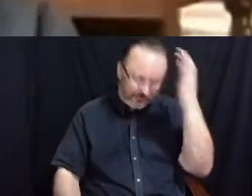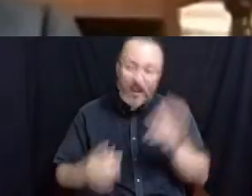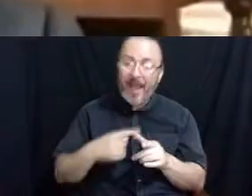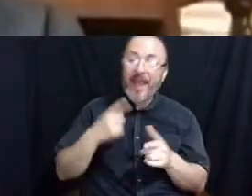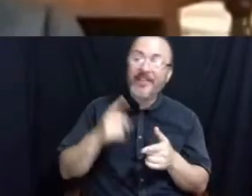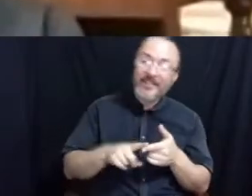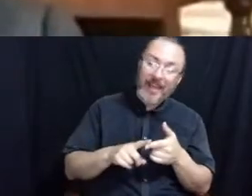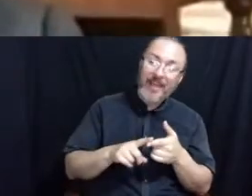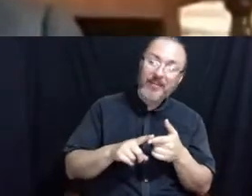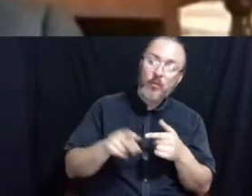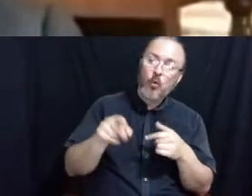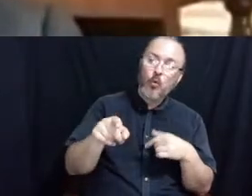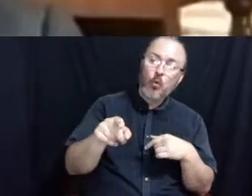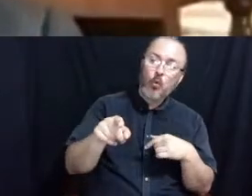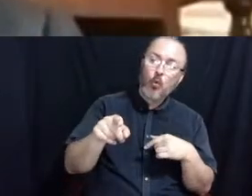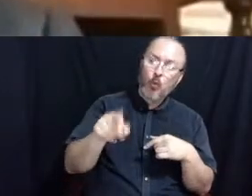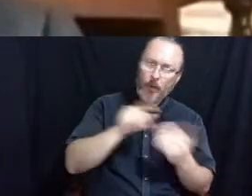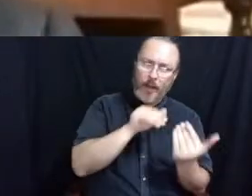Et ainsi,